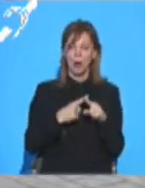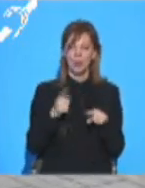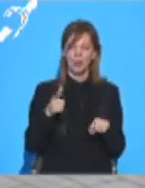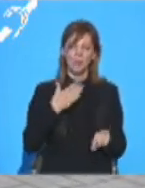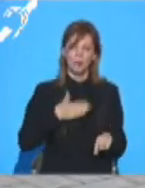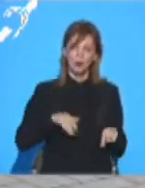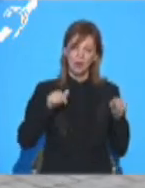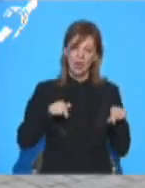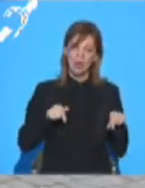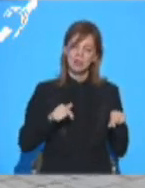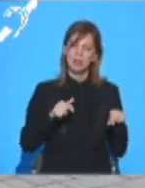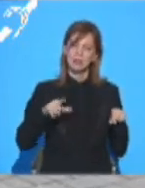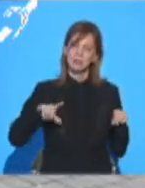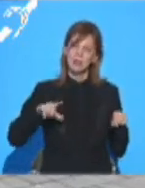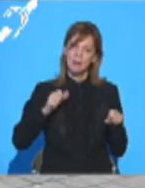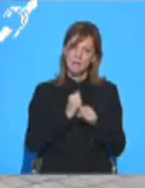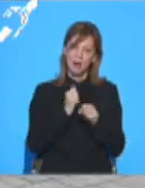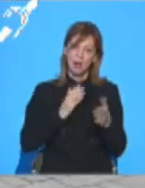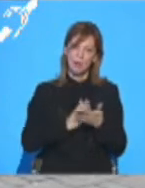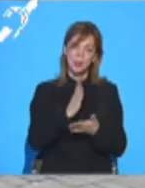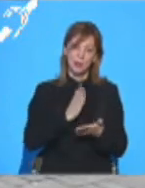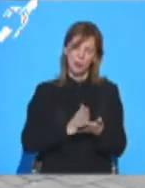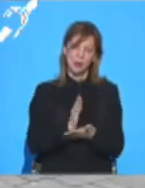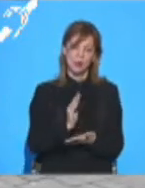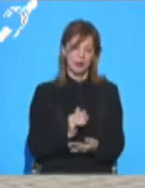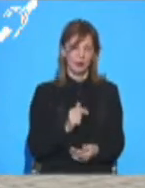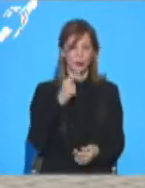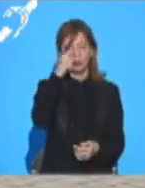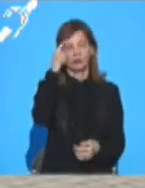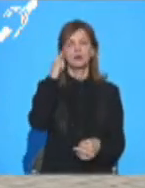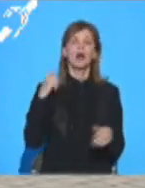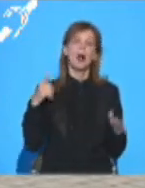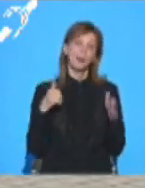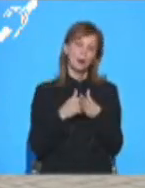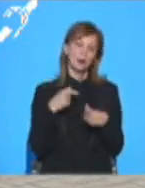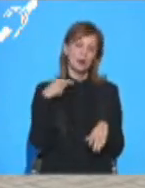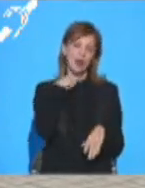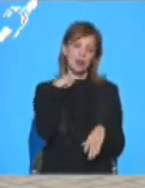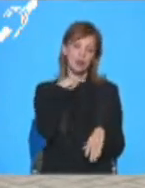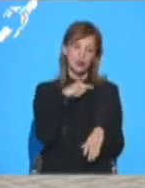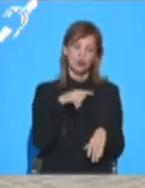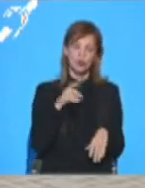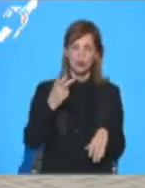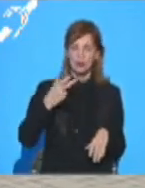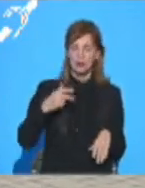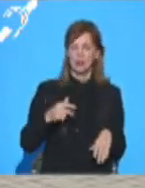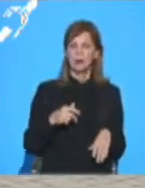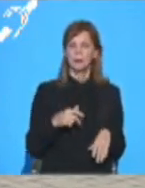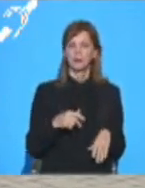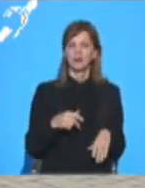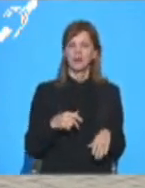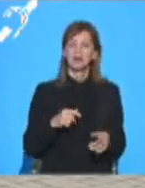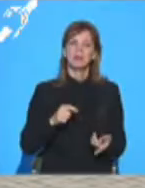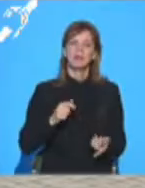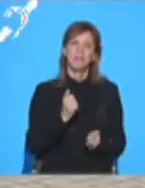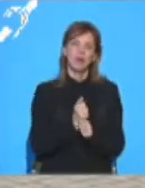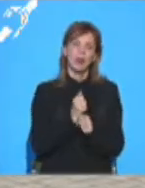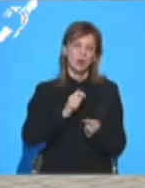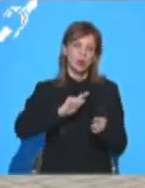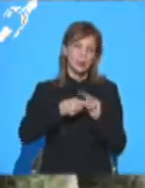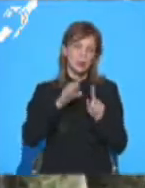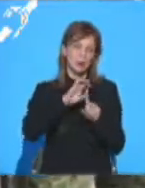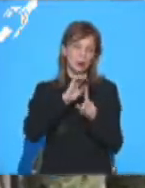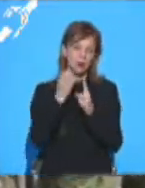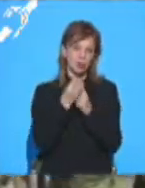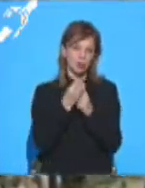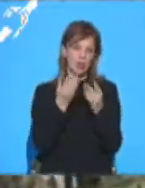vor ca aceasta să devină una dintre manifestările tradiționale în preajma Crăciunului și astfel să contribuie la schimbul intercultural